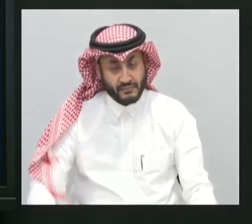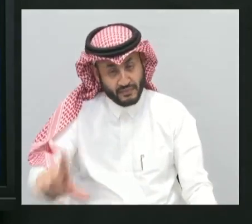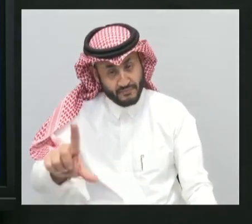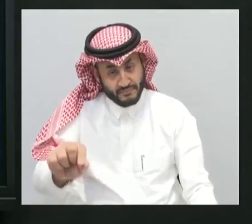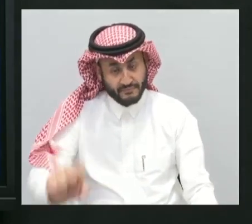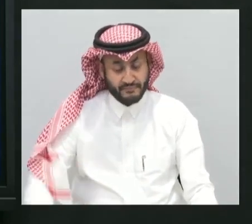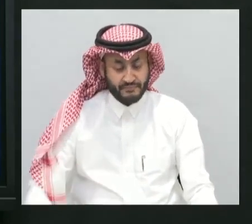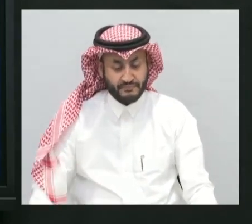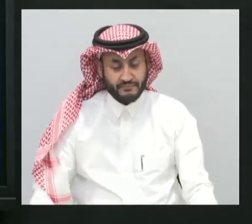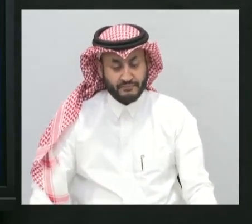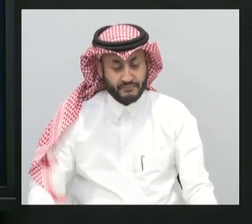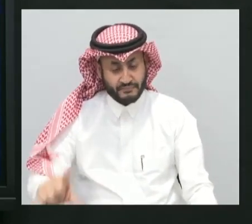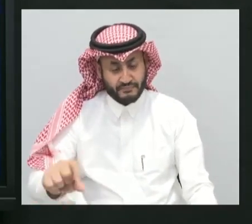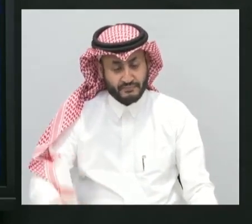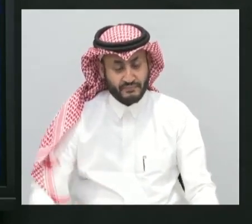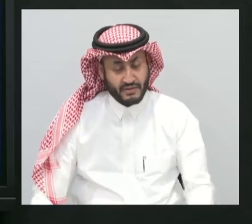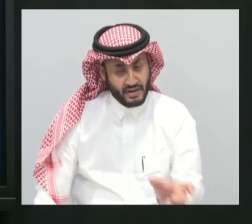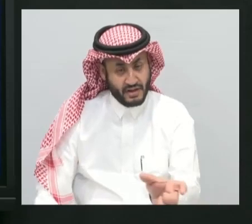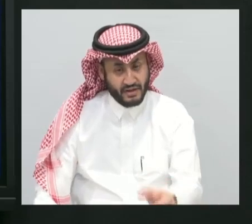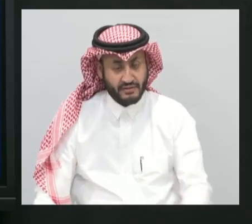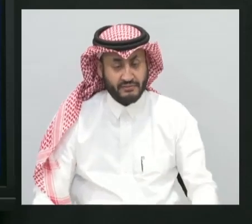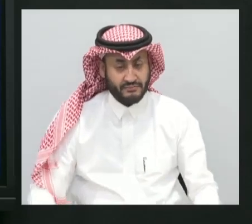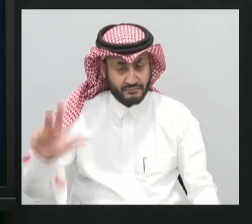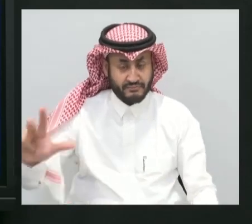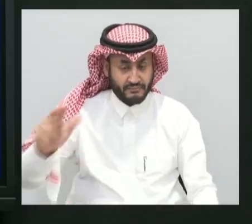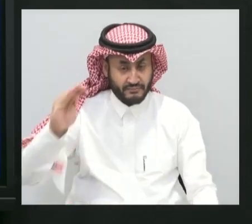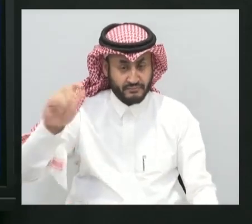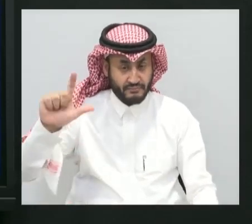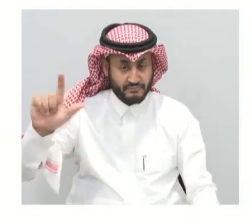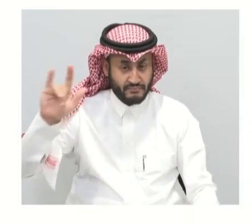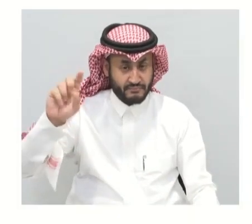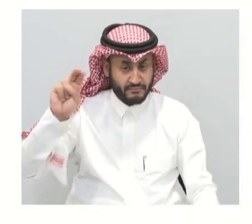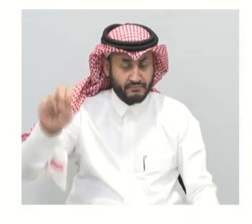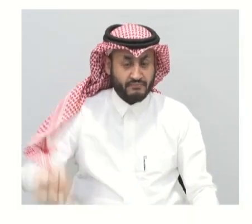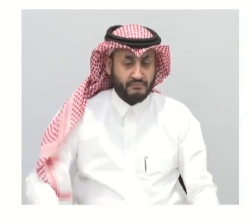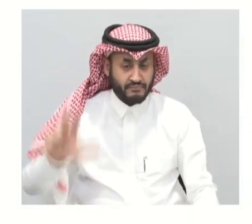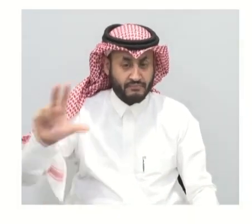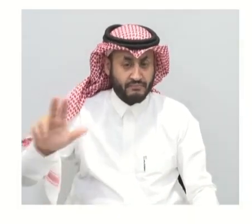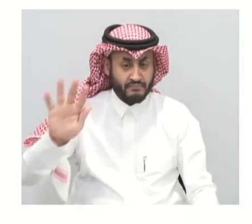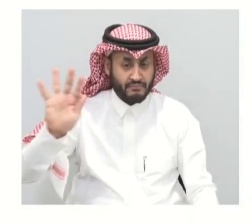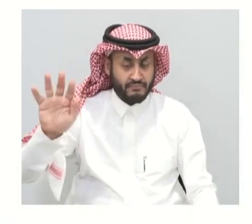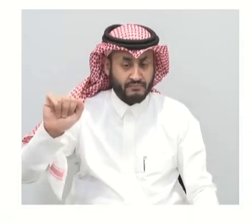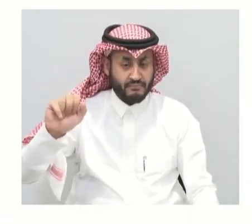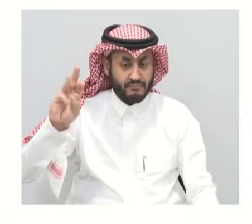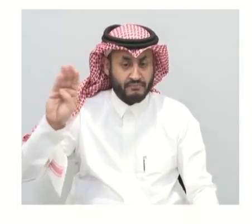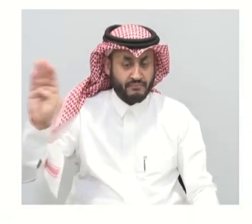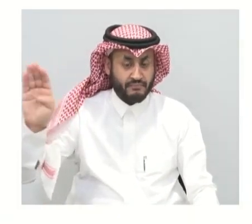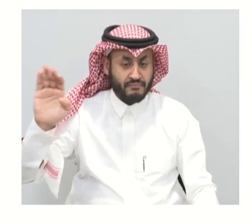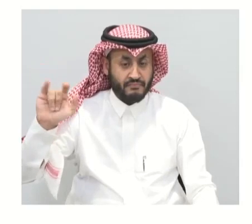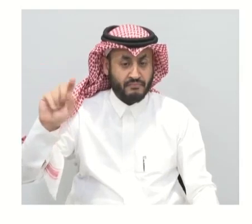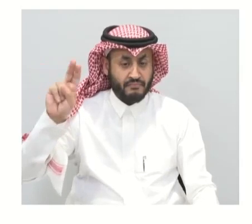احسنتم رائعون بالتاكيد هي الخلايا او الخليه شمسيه انطلق للسؤال الثالث